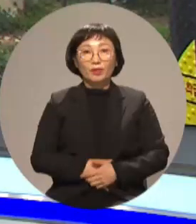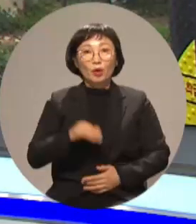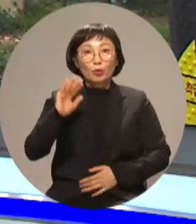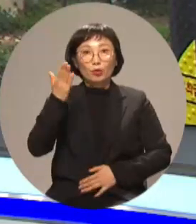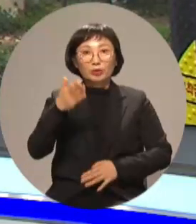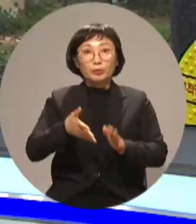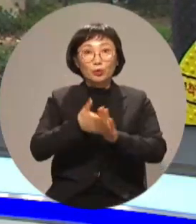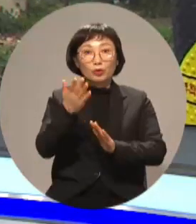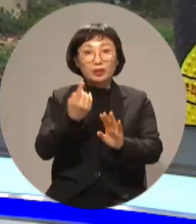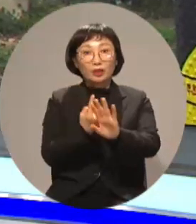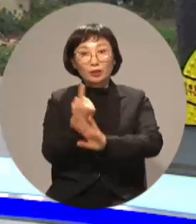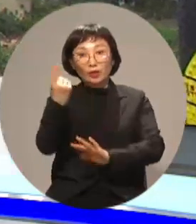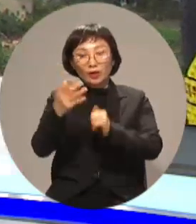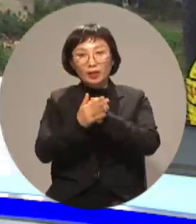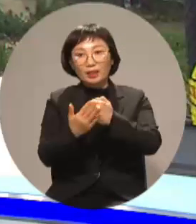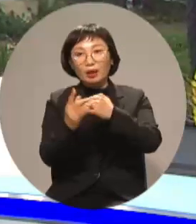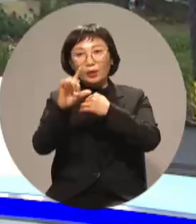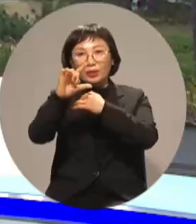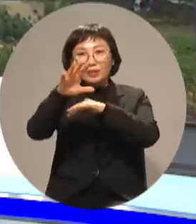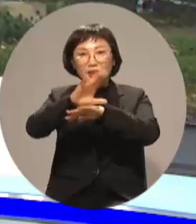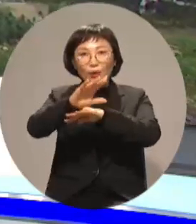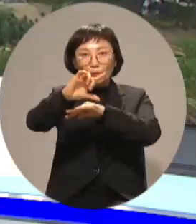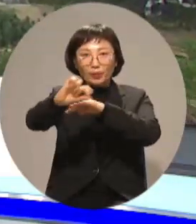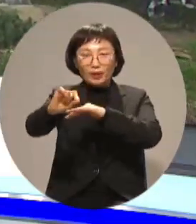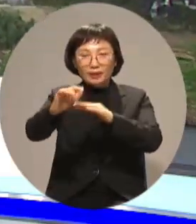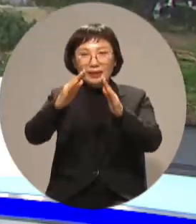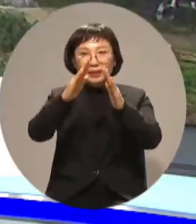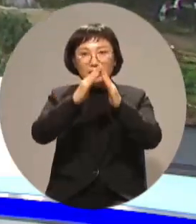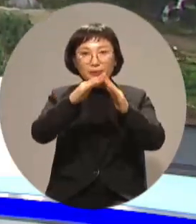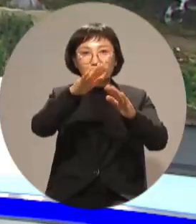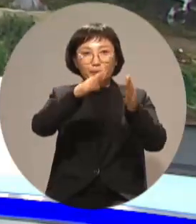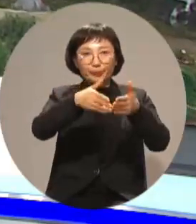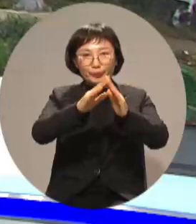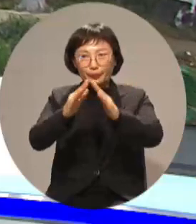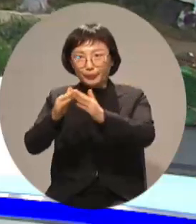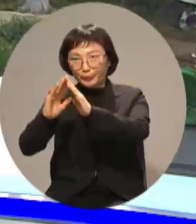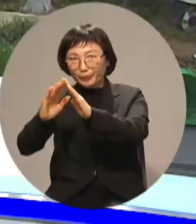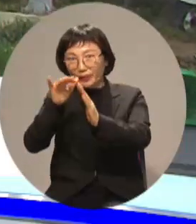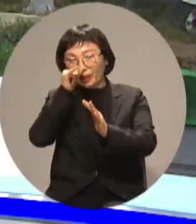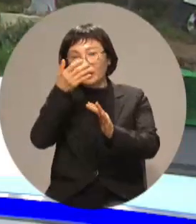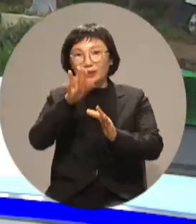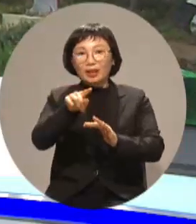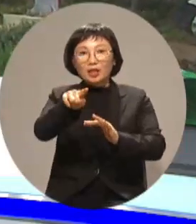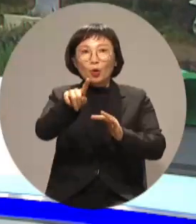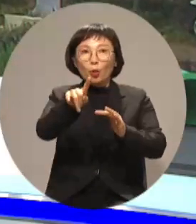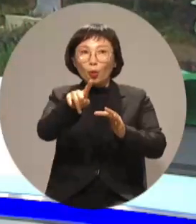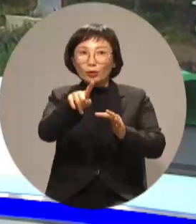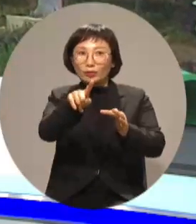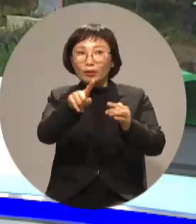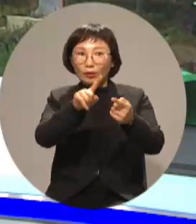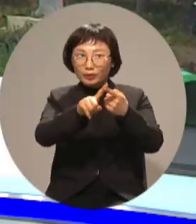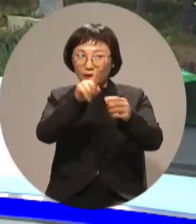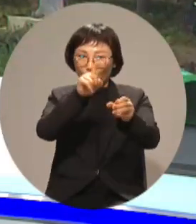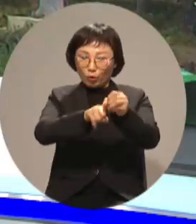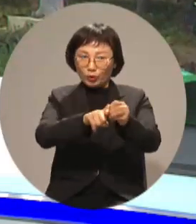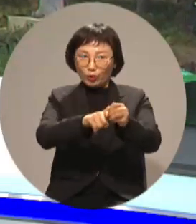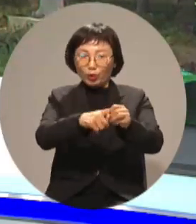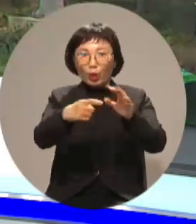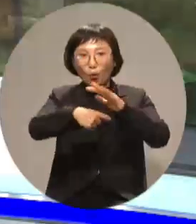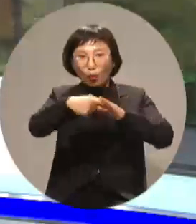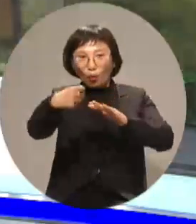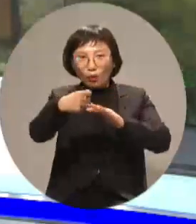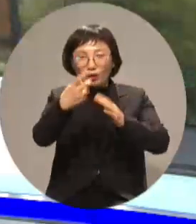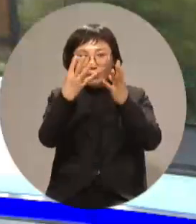요즘 보시를 벗어난 교외 지역에 전원 주택들이 많이 들어서고 있는데요 이것을 노린 절도 범죄가 문제가 되고 있다고